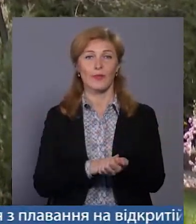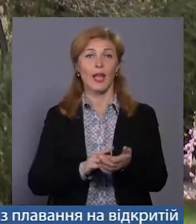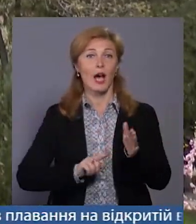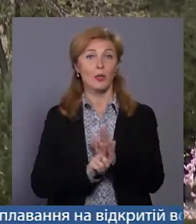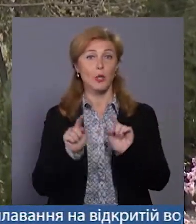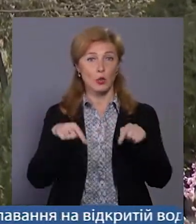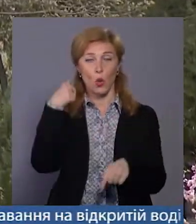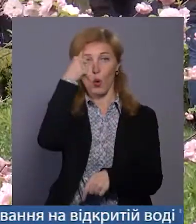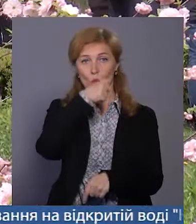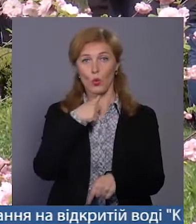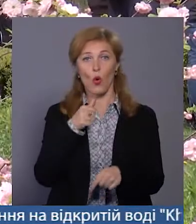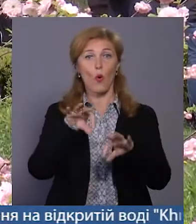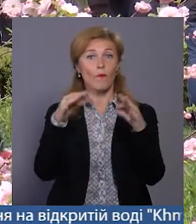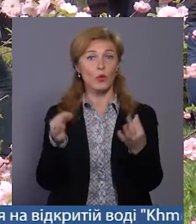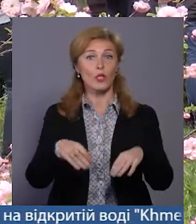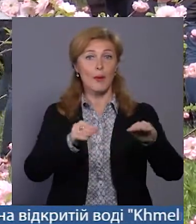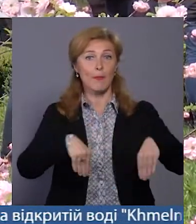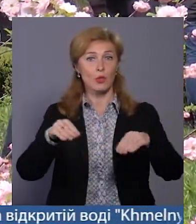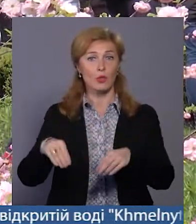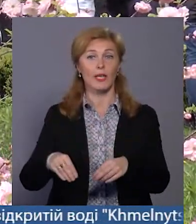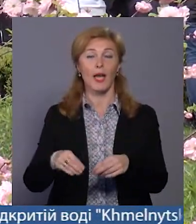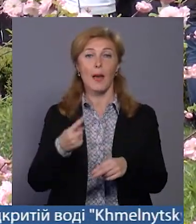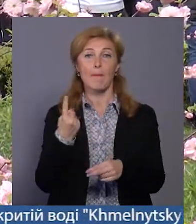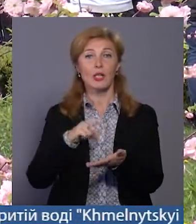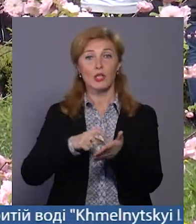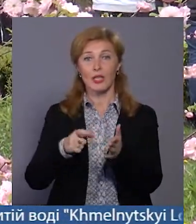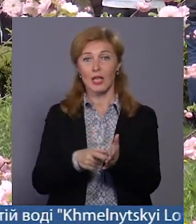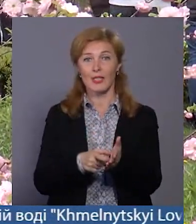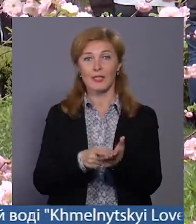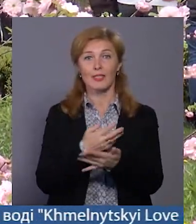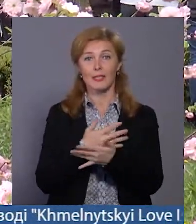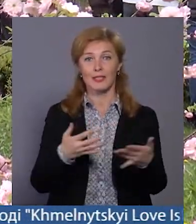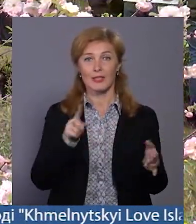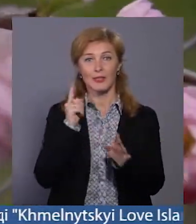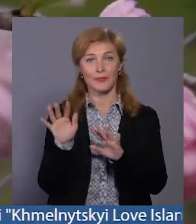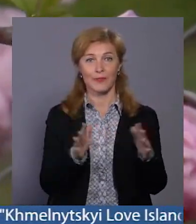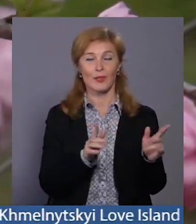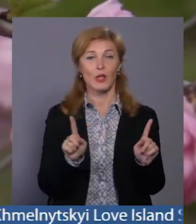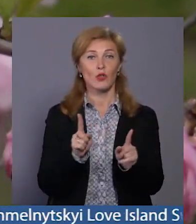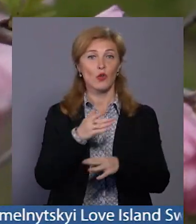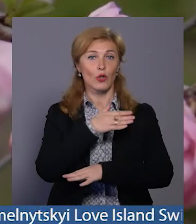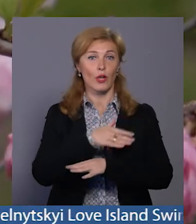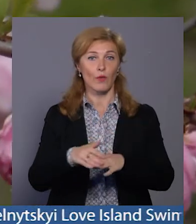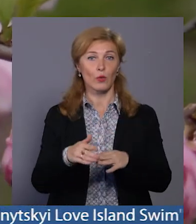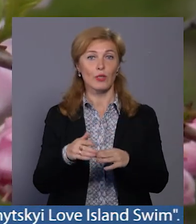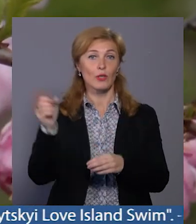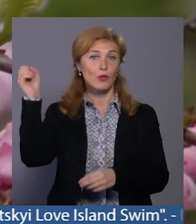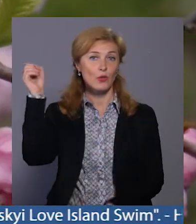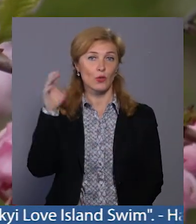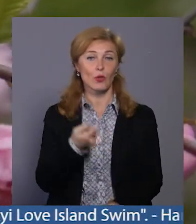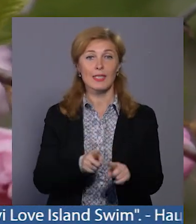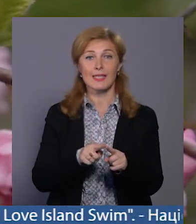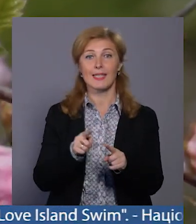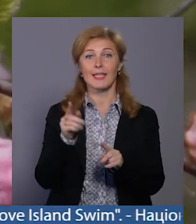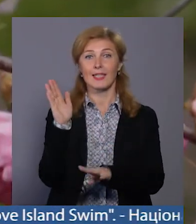цього навчального року восени заклали алею першокласників з мигдалем і сакурою. Щойно на вулиці пригріло весняне сонечко, ці